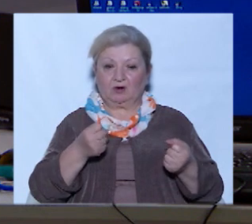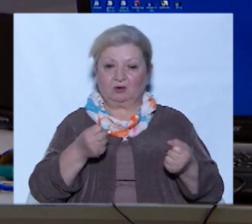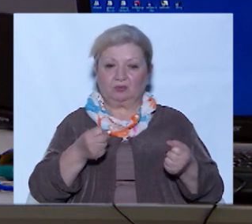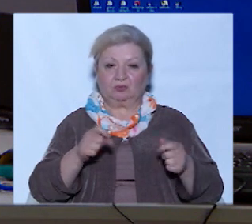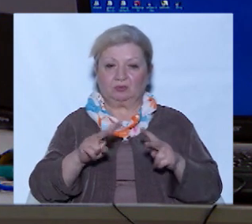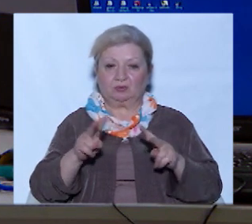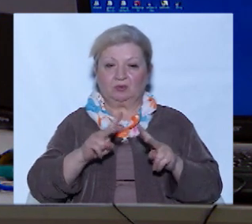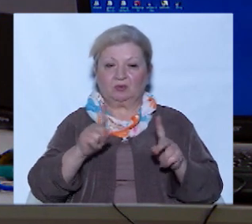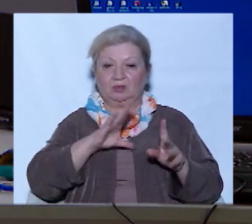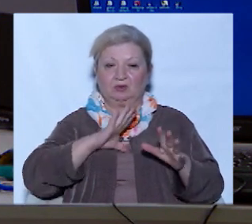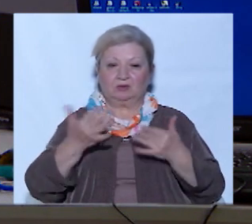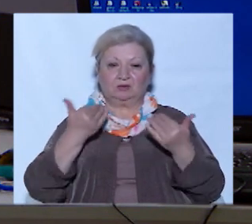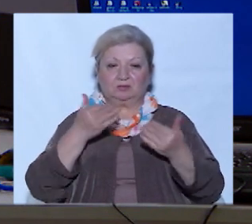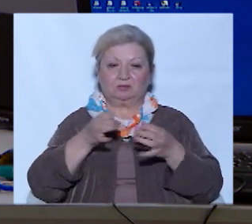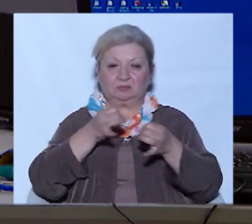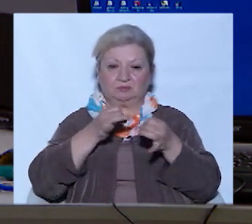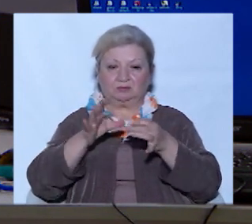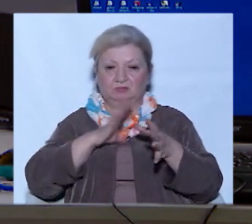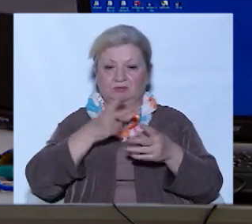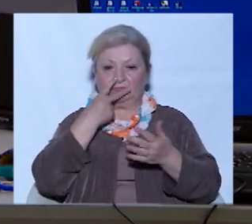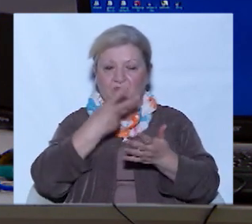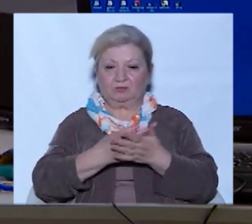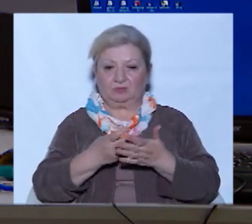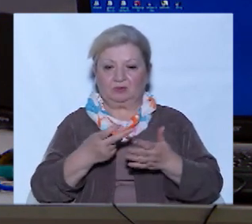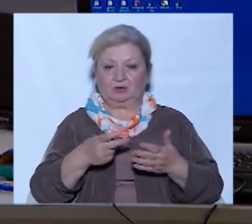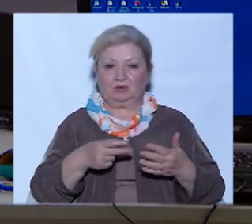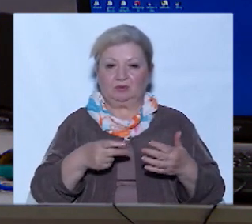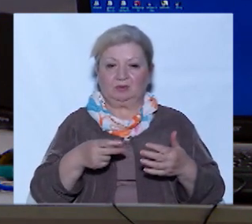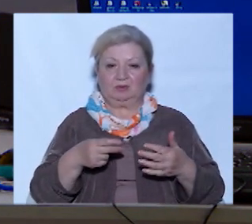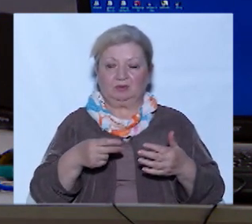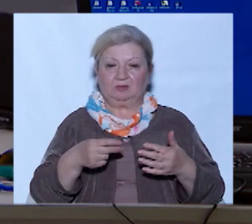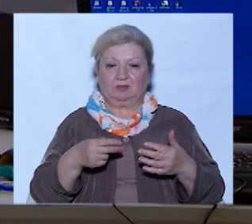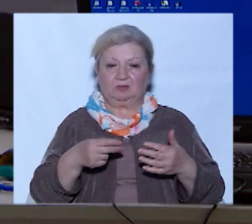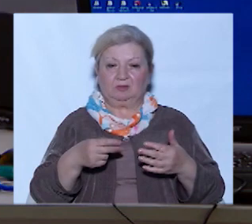მოდით გავარჩიოთ ეს ყველაფერი, რაზედაც ვისაუბრეთ ახლა.